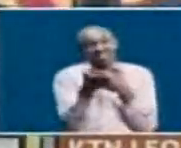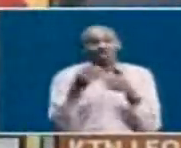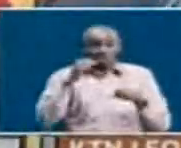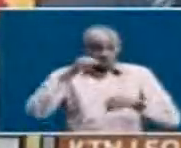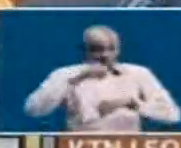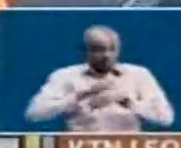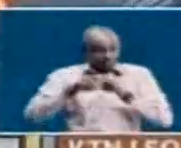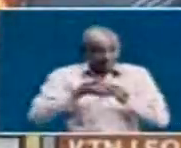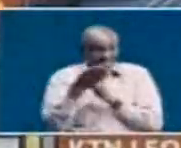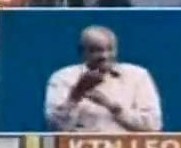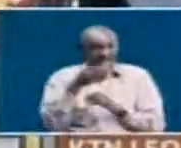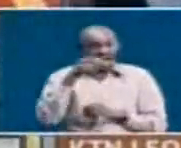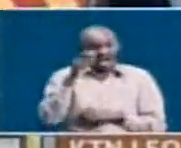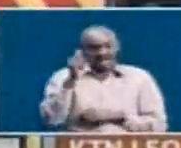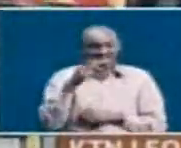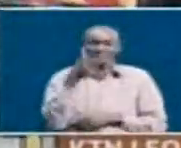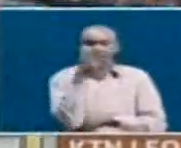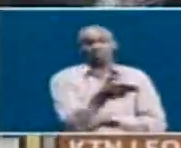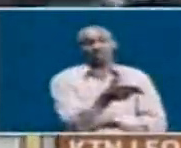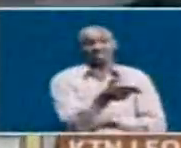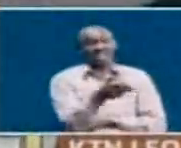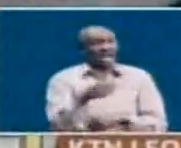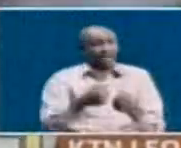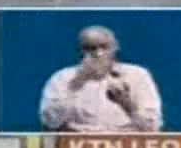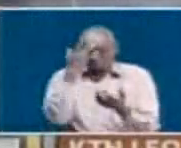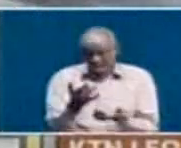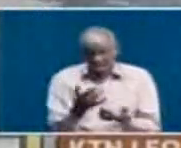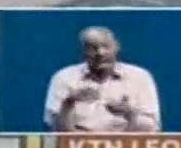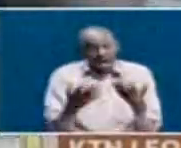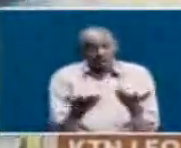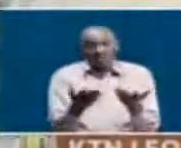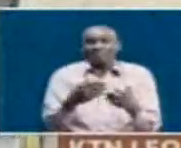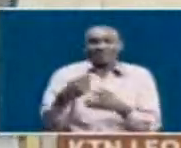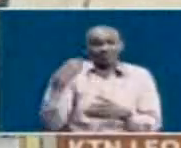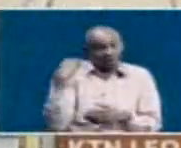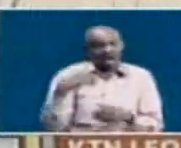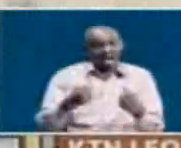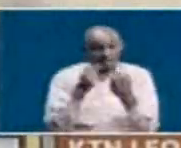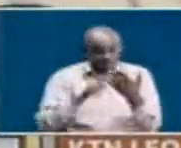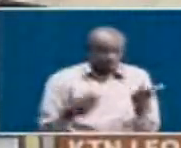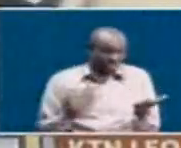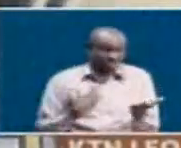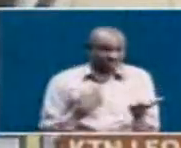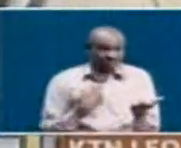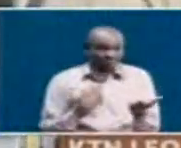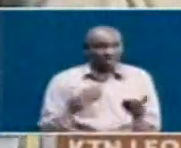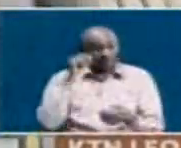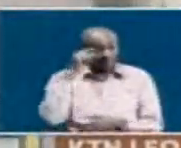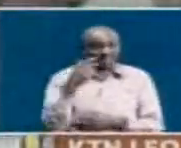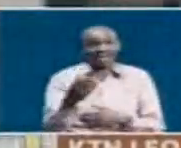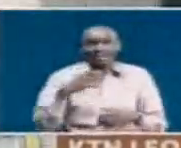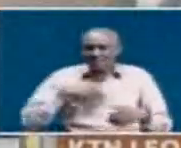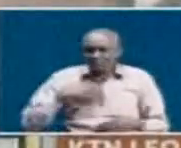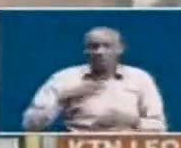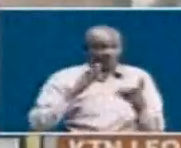ya msingi ya Aria na kumpiga risasi. Kisa hicho kinajiri siku chache tu baada ya mauaji imamu mmoja huko Likoni Mombasa. Wakereketo wa